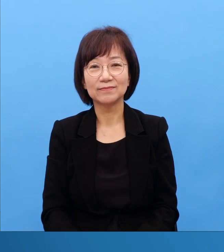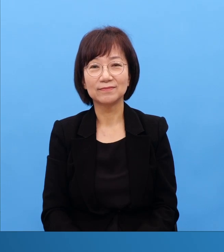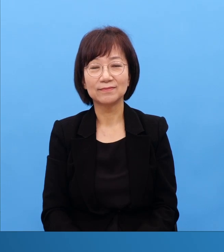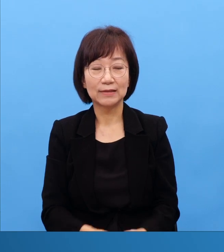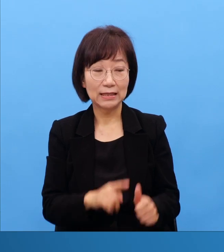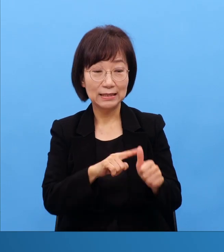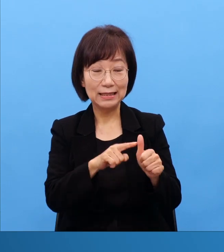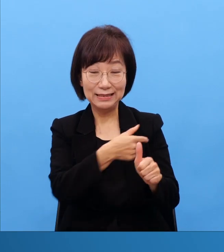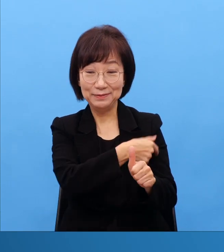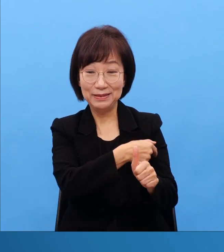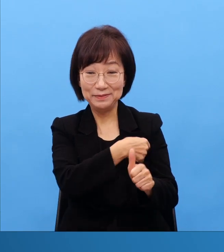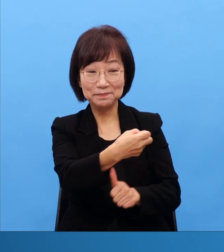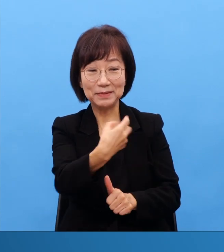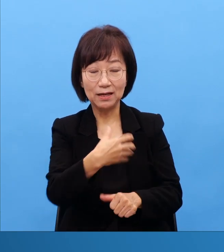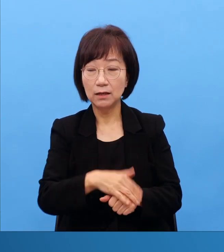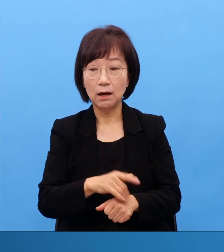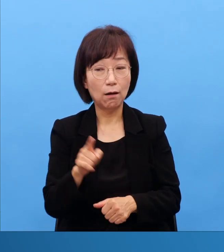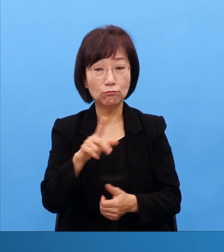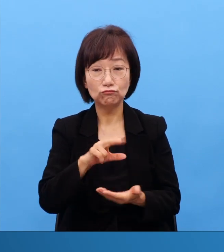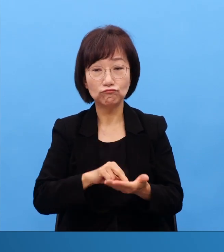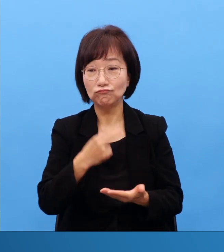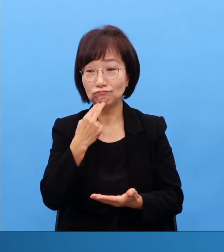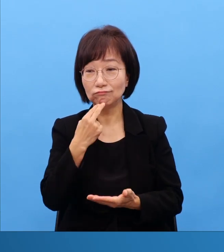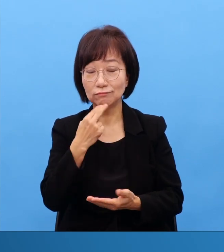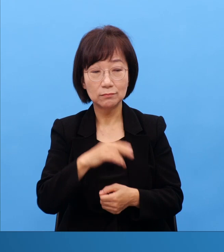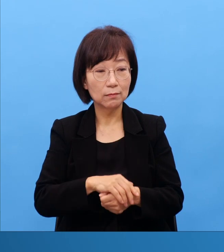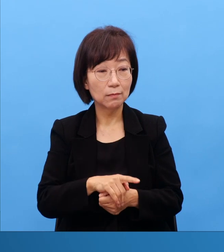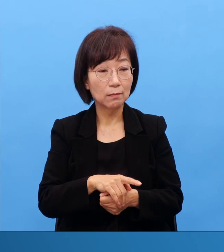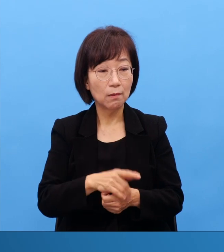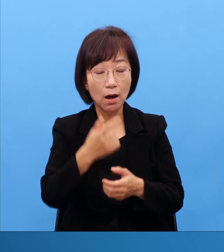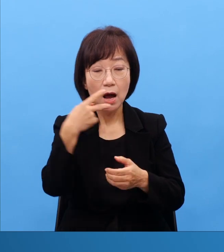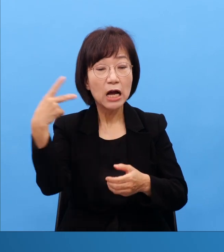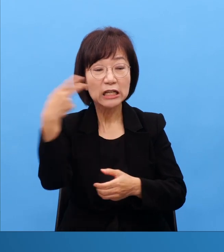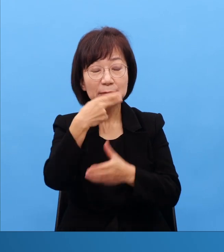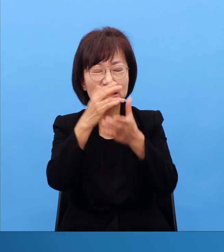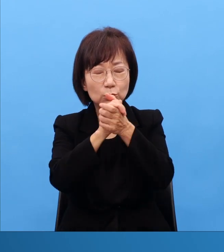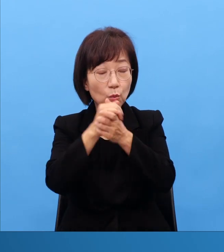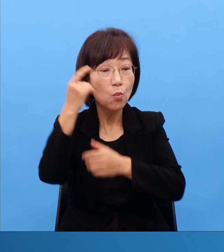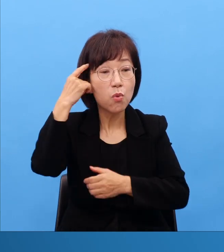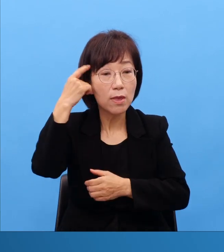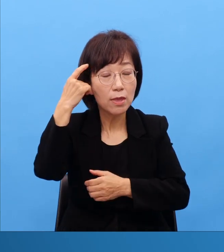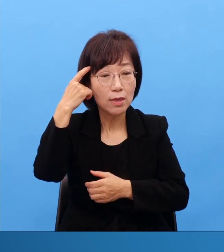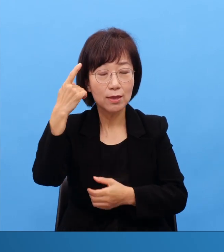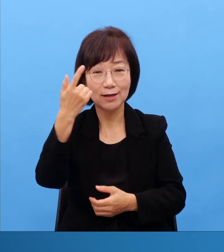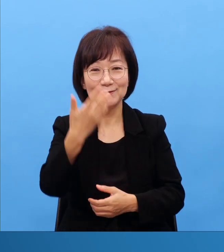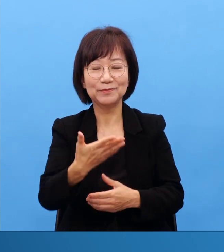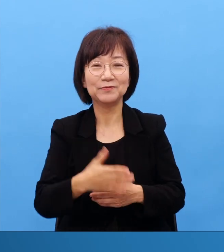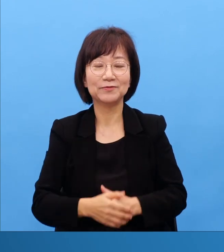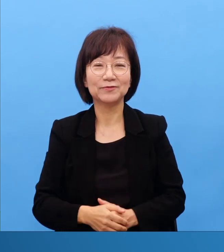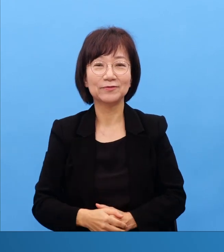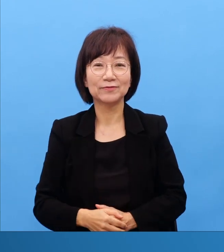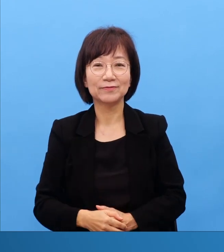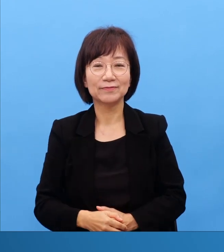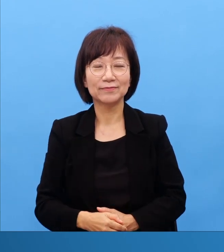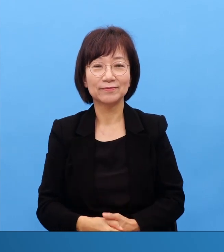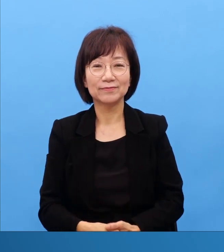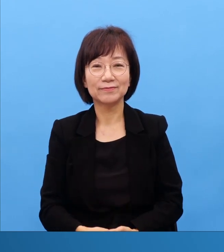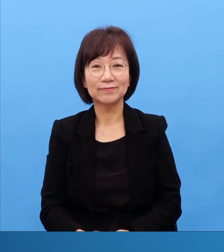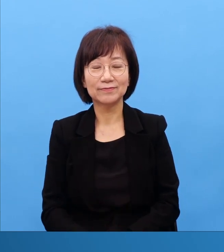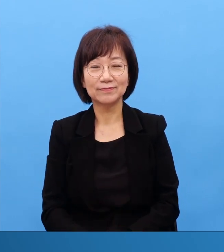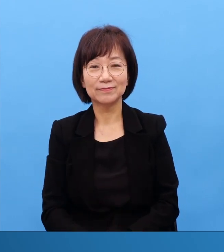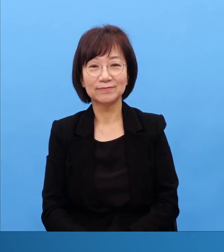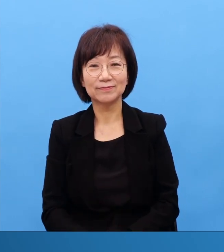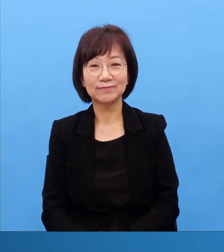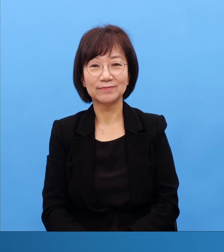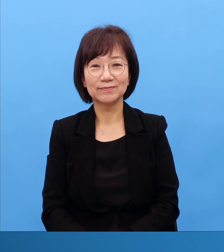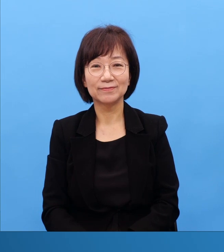일이 없습니다 하더라고. He said, no, nothing's wrong. 아 그래, 근데 왜 했어 내가 그래서. And I asked him, why did you fast? 탁 돌아가면서 한 얘기요. It was as he was turning